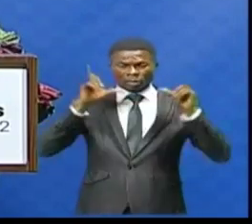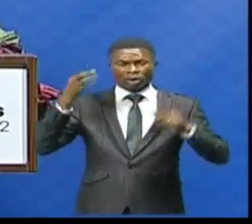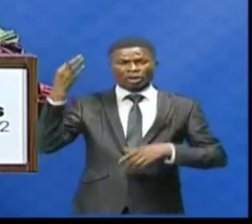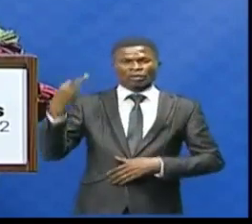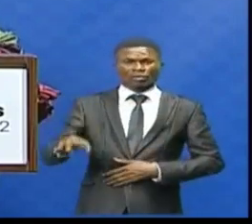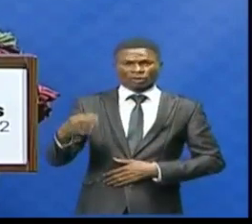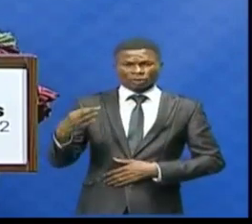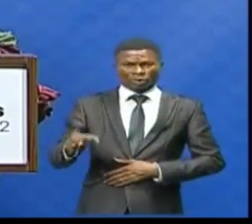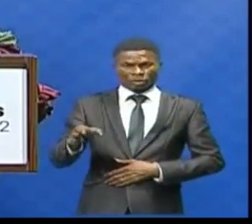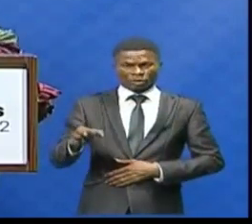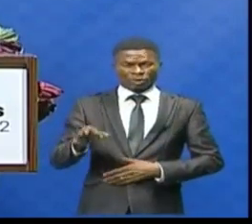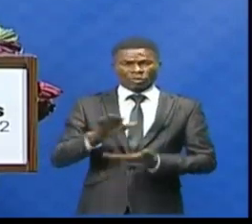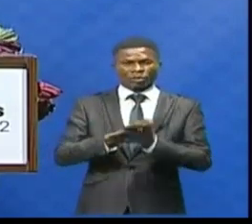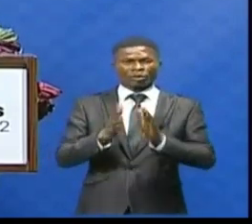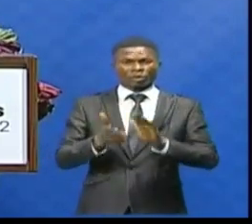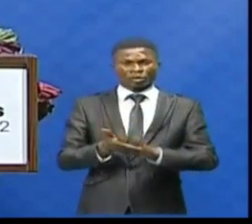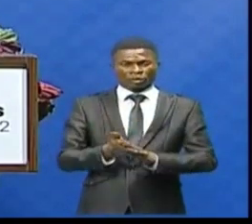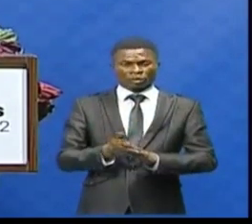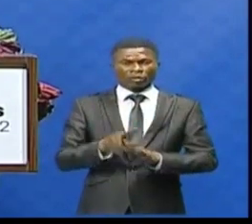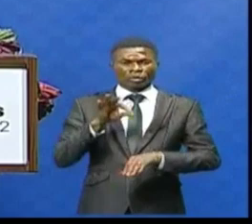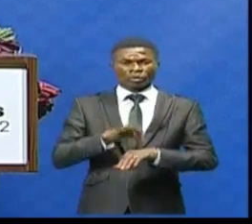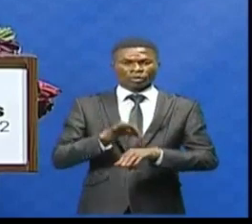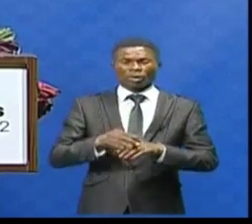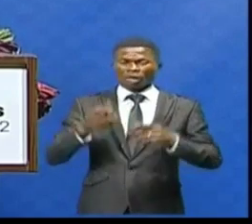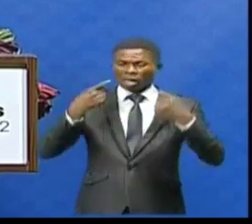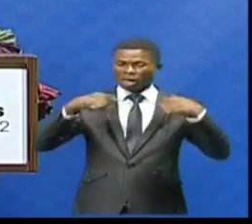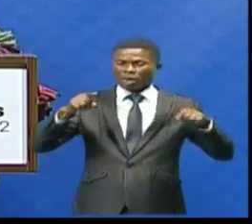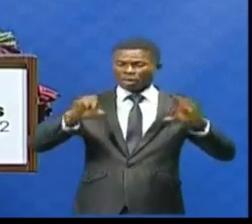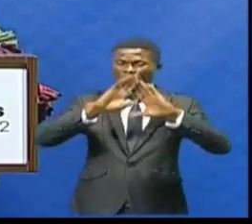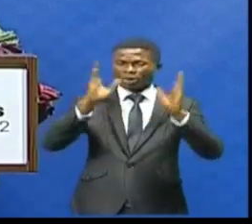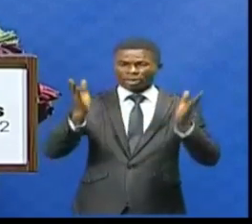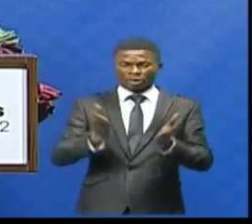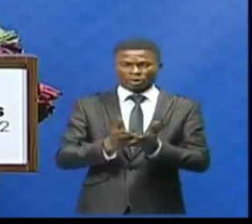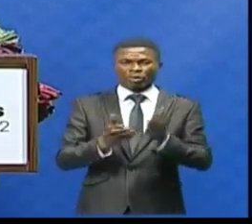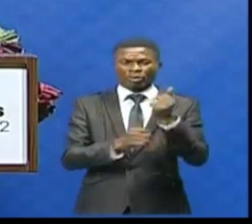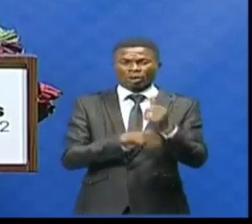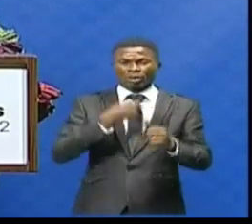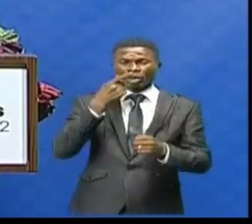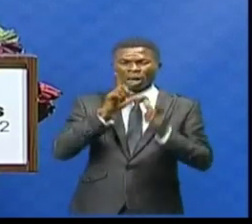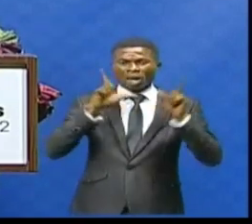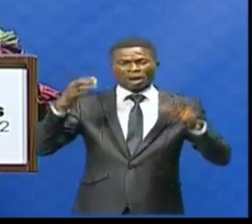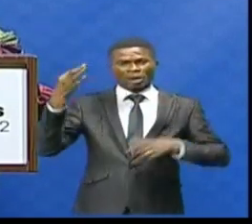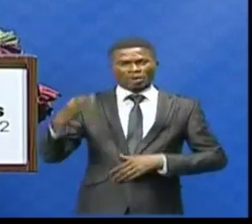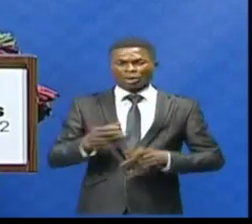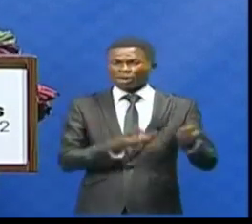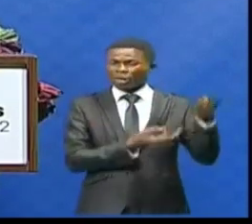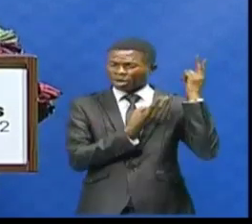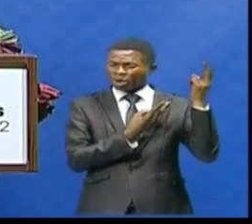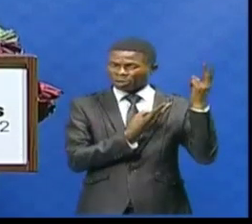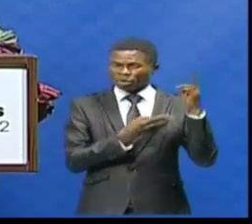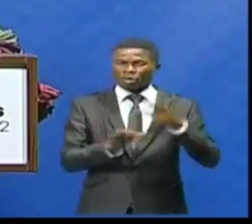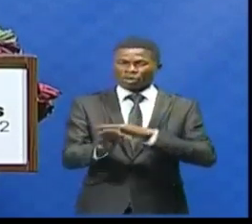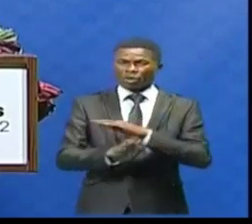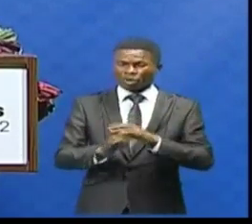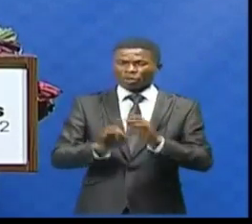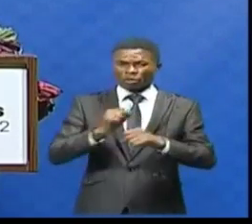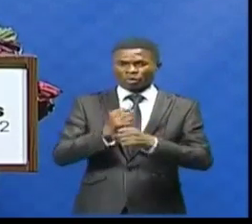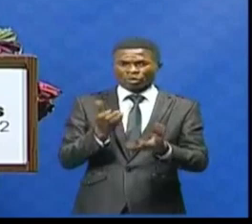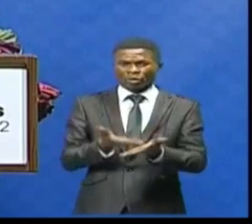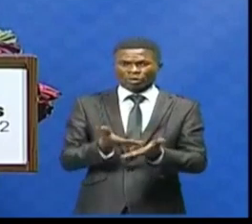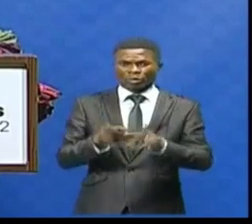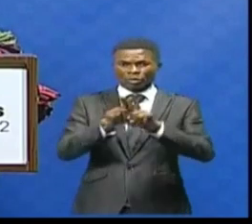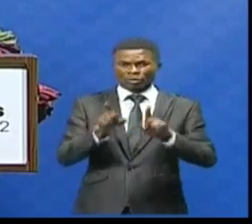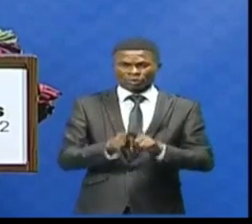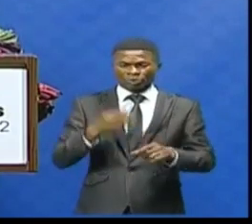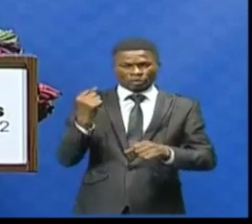sera ainsi l'occasion de rappeler à toute la communauté francophone les valeurs au fondement de son existence et